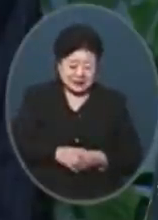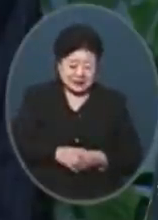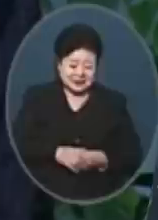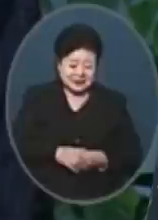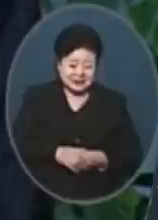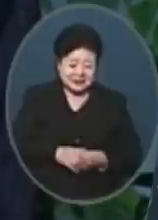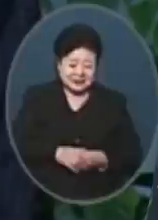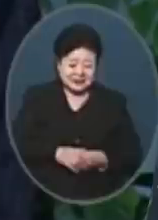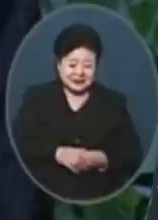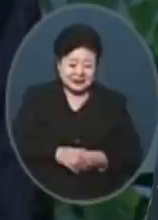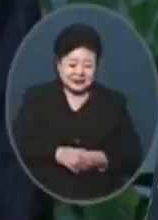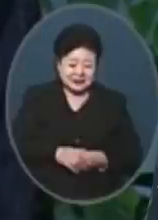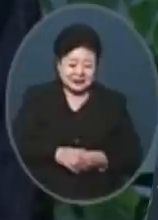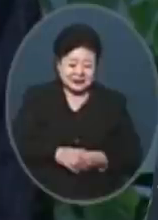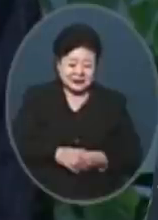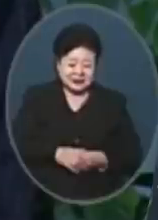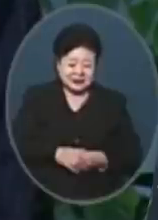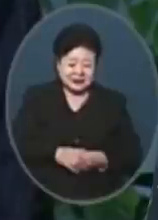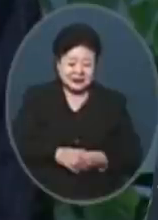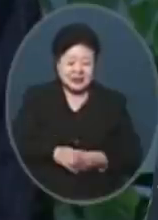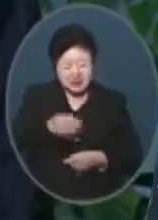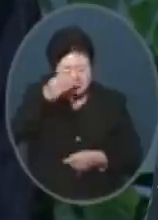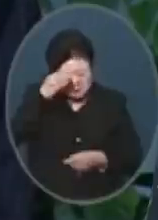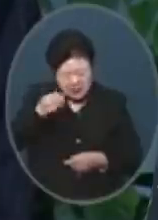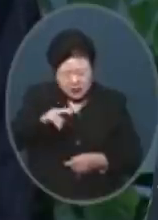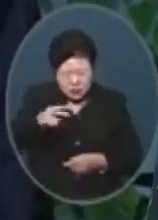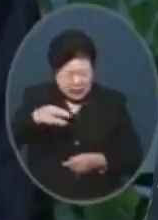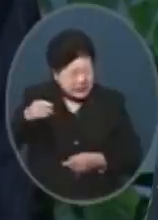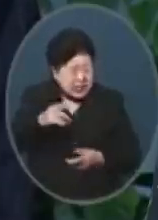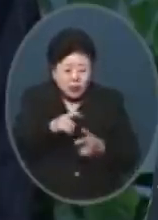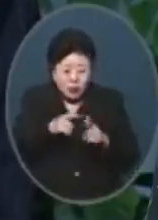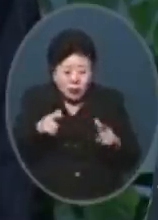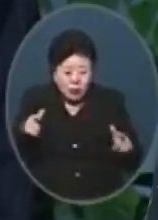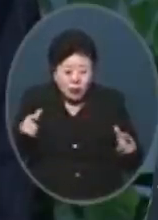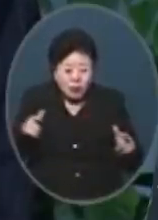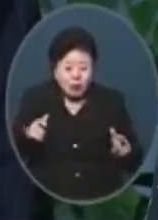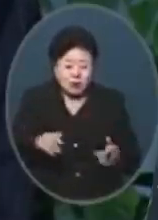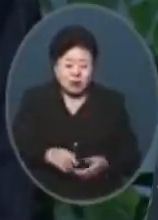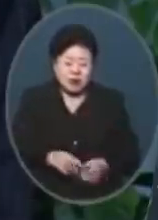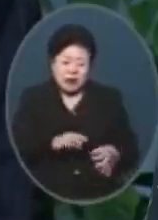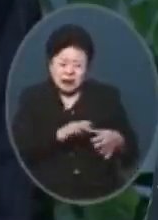그 사람이 어떻게 했습니까? 미안합니다 하고 돌아갔습니까? 아닙니다.